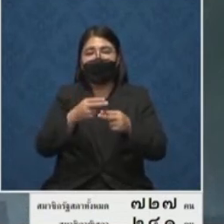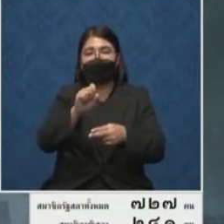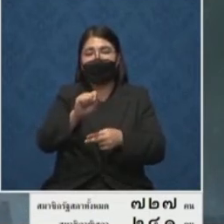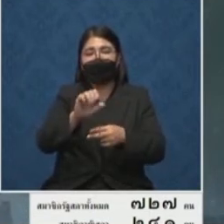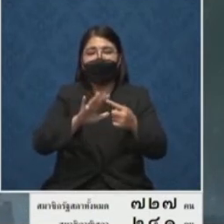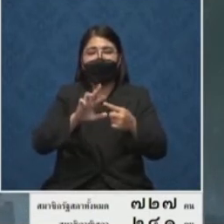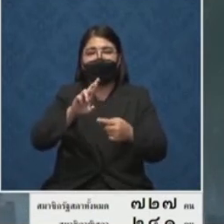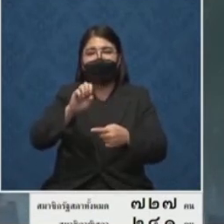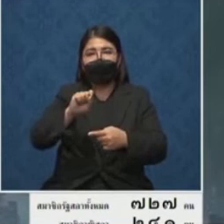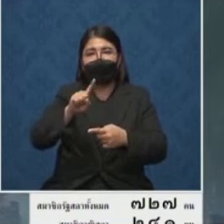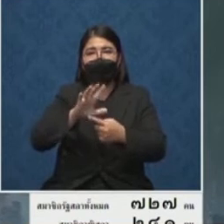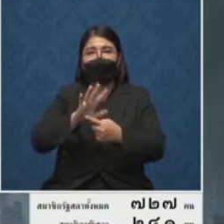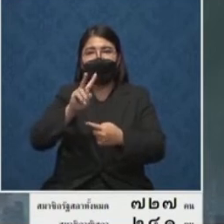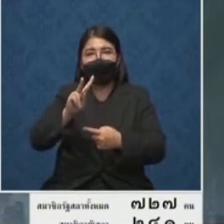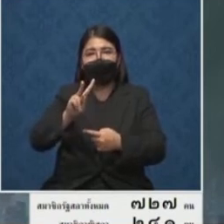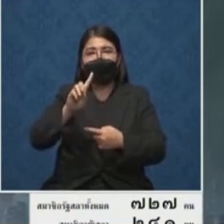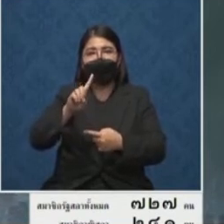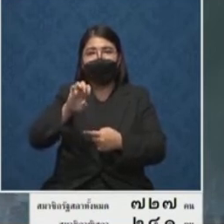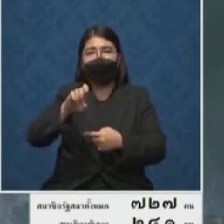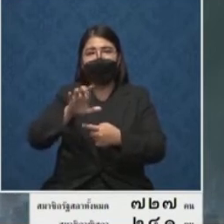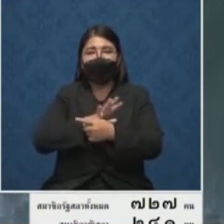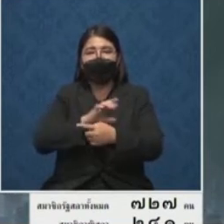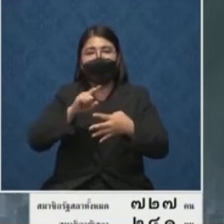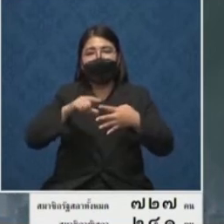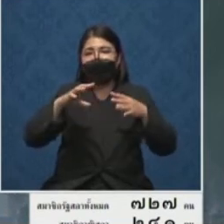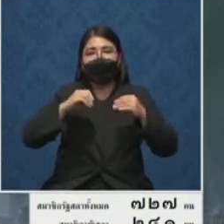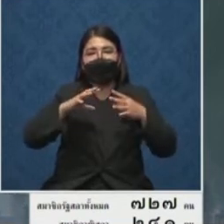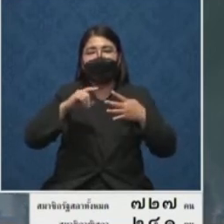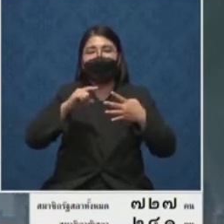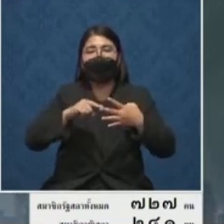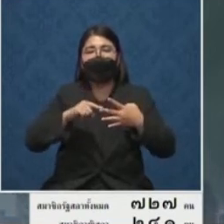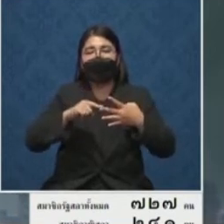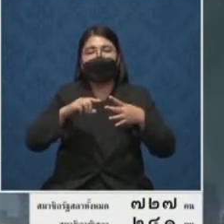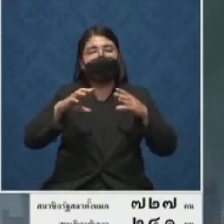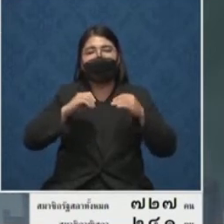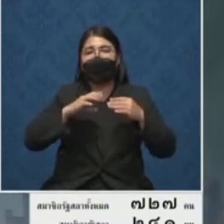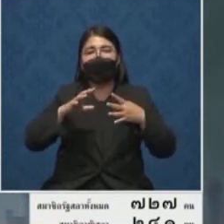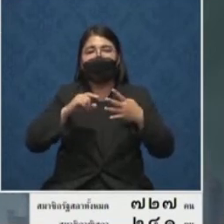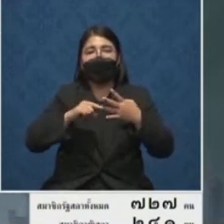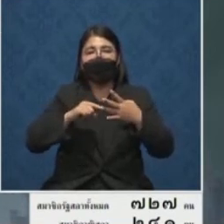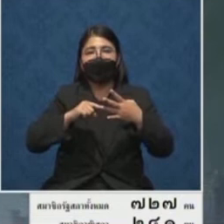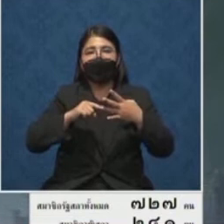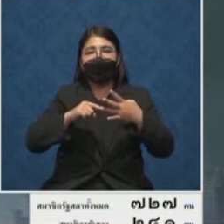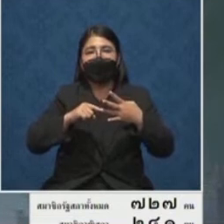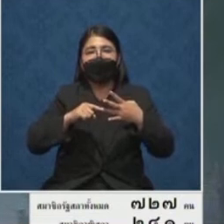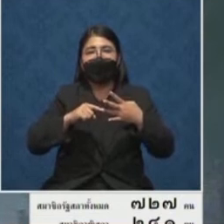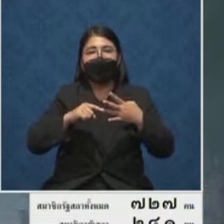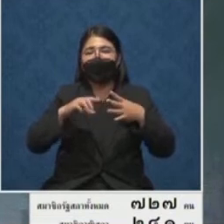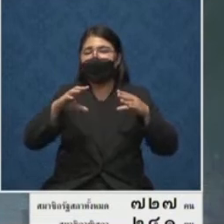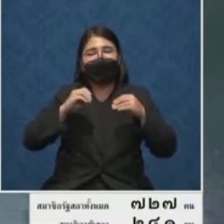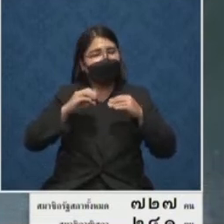644นายสุรศักดิ์อนัคพันธ ์1ไม่รับหลักการ2ไม่รับหลัก